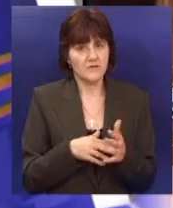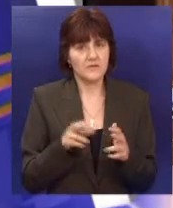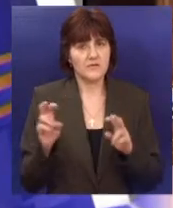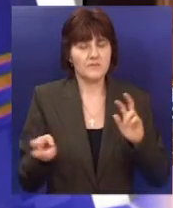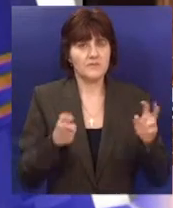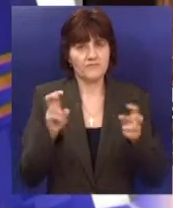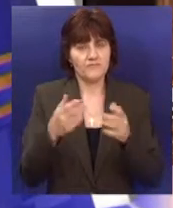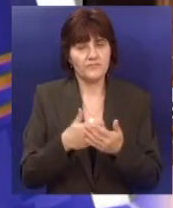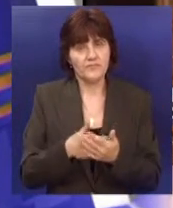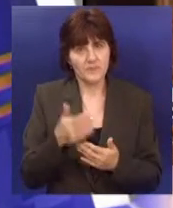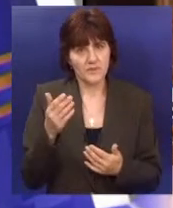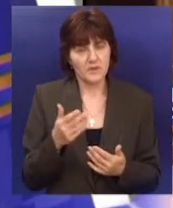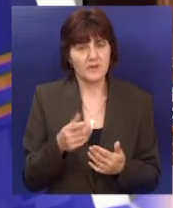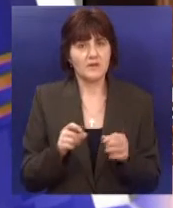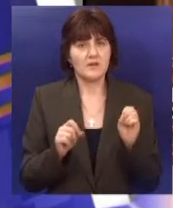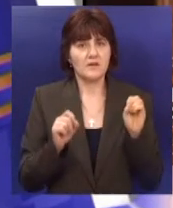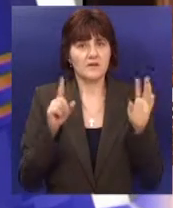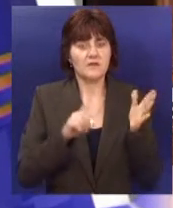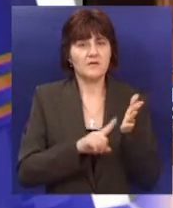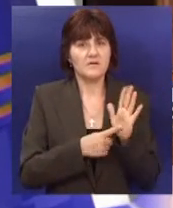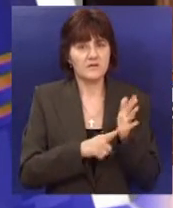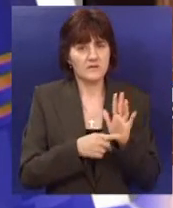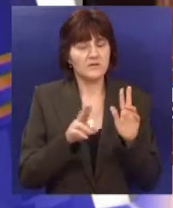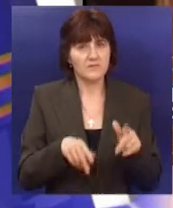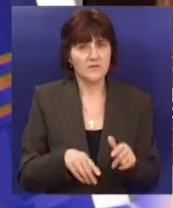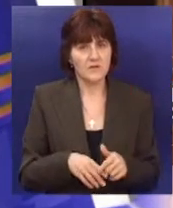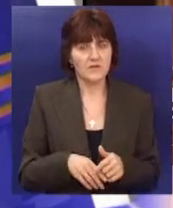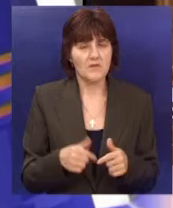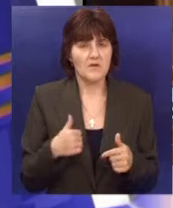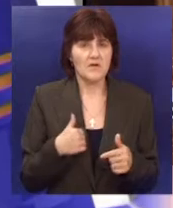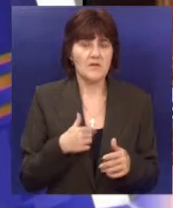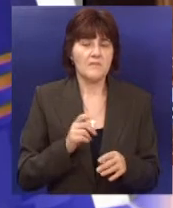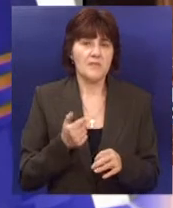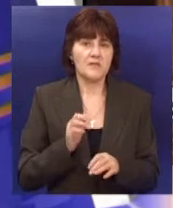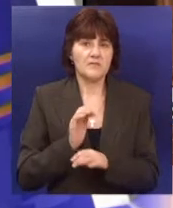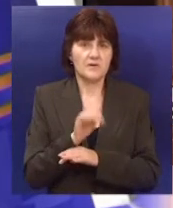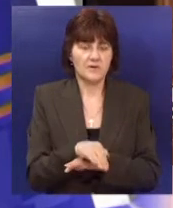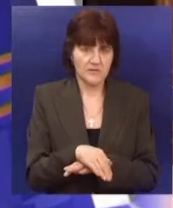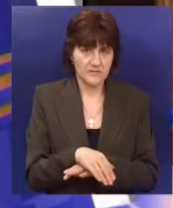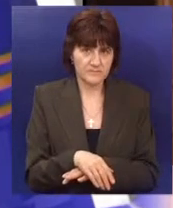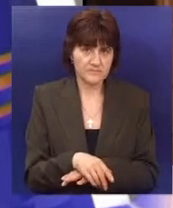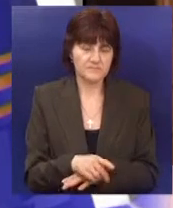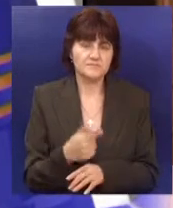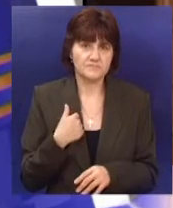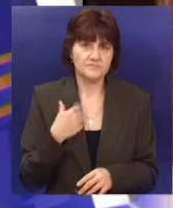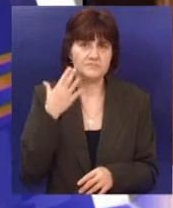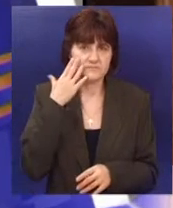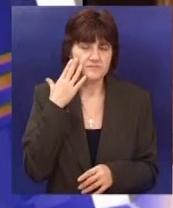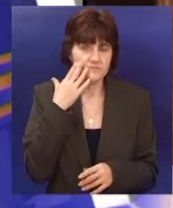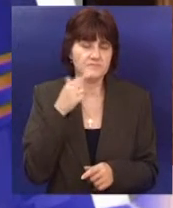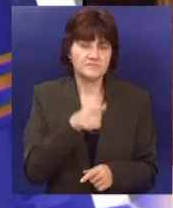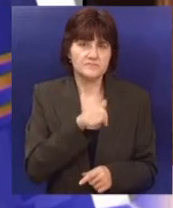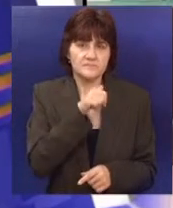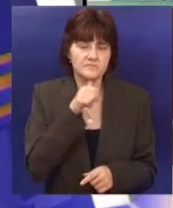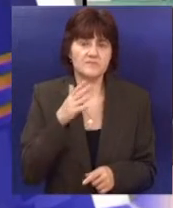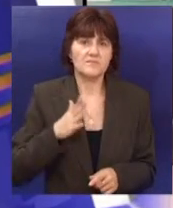sazivate vanrednu sednicu Skupštine grada Subotice 17. tačka dnevnog reda. Možda sam ja zakasnio, gospodine Balaževiću, ali mislim da je to